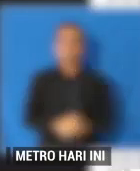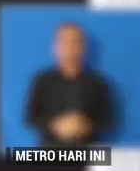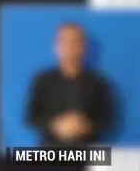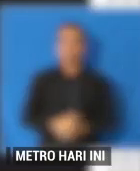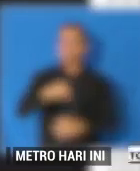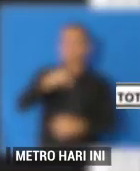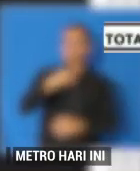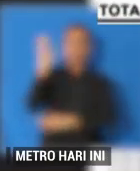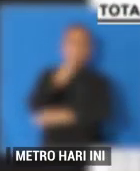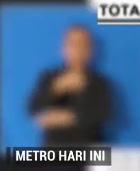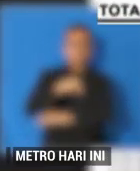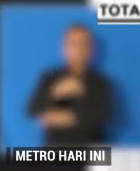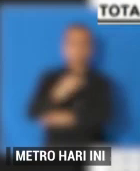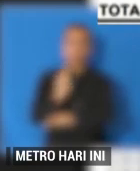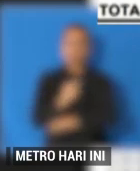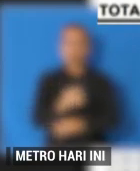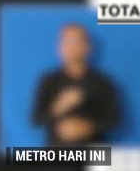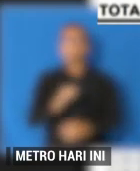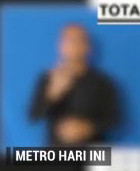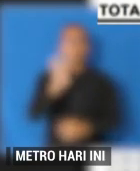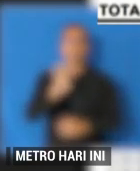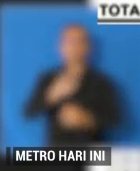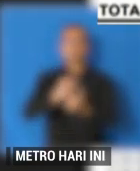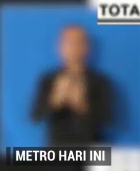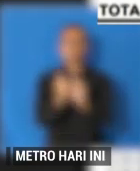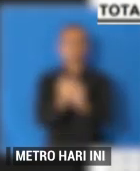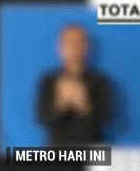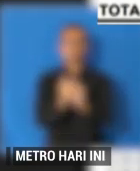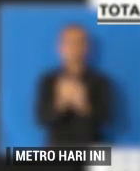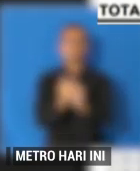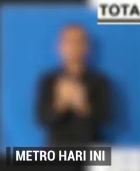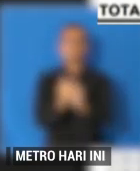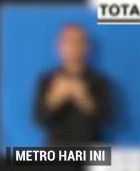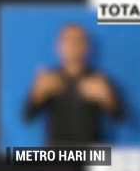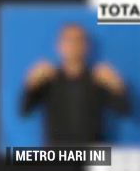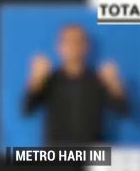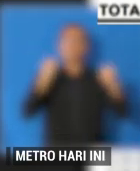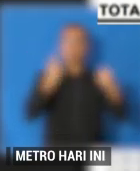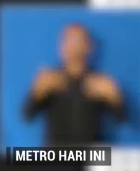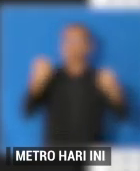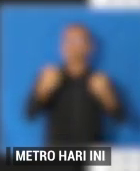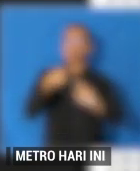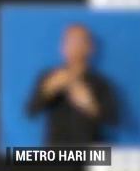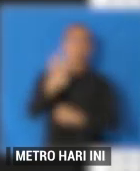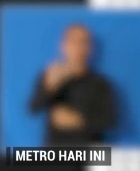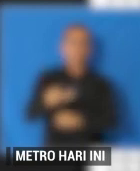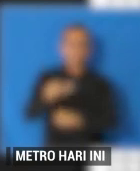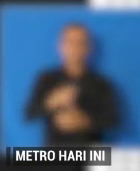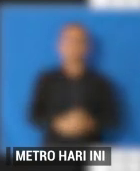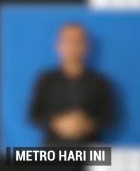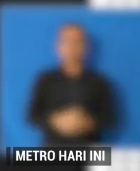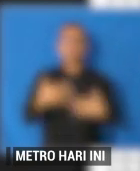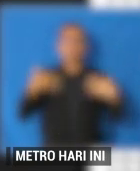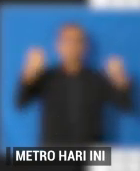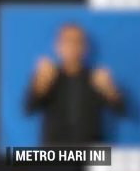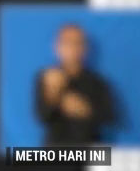drastis. Hingga data kami sore, pasien positif terinfeksi sebanyak 893 orang dan meninggal 78 orang.